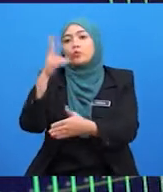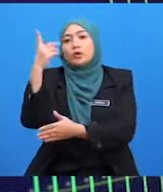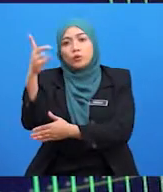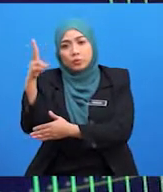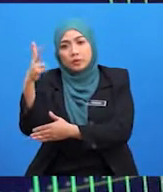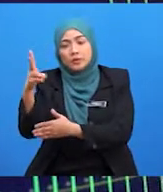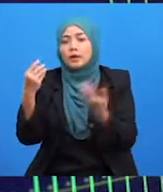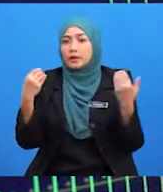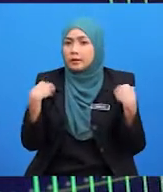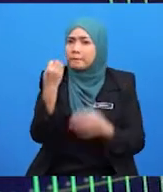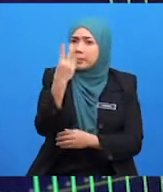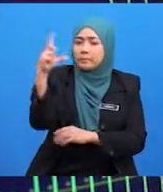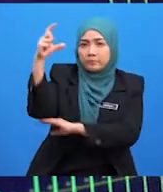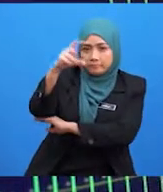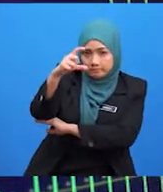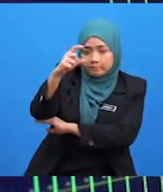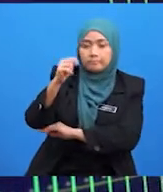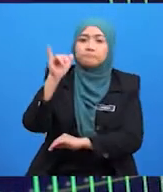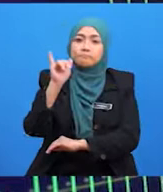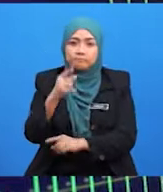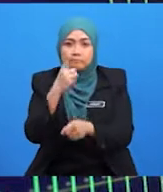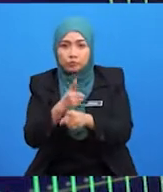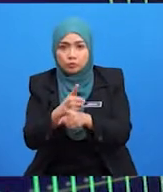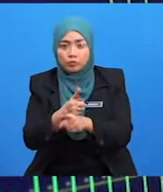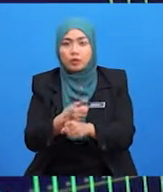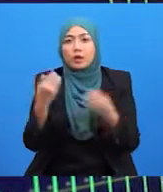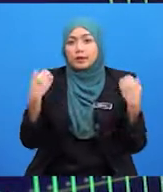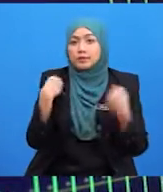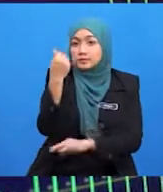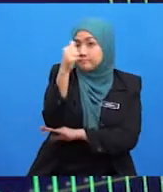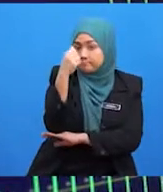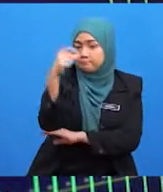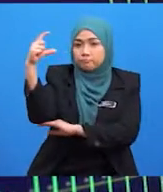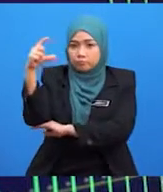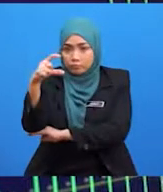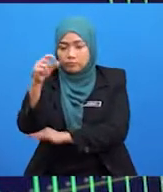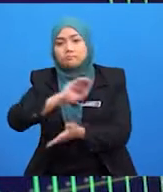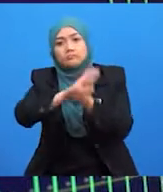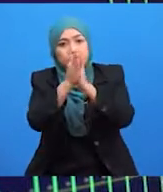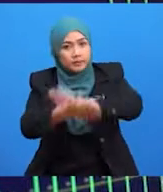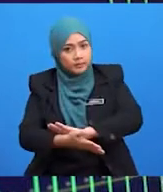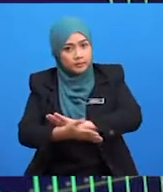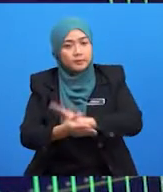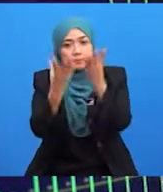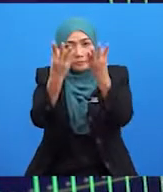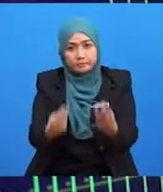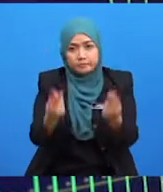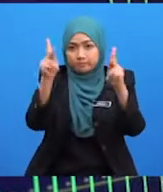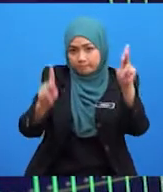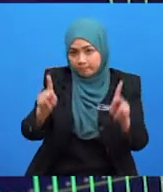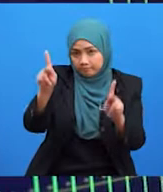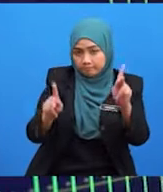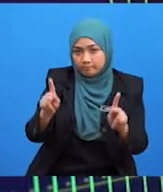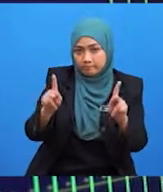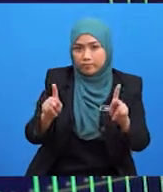bulan? Ya, betul. 10 bulan. Jadi, susut nilai kenderaan